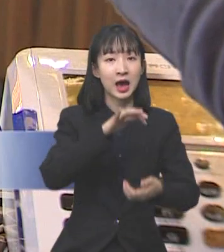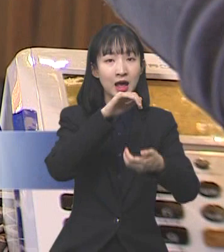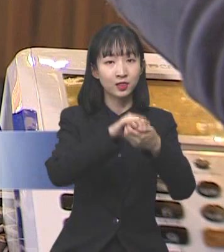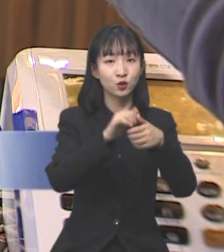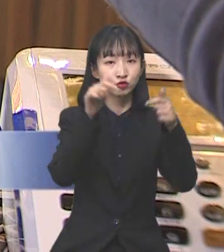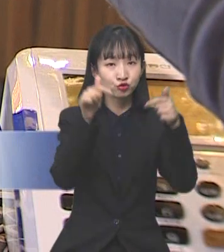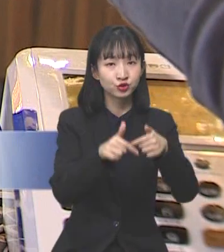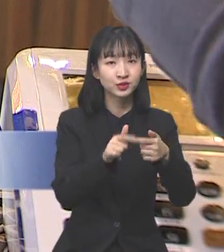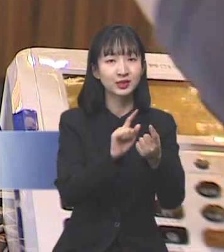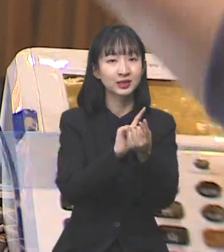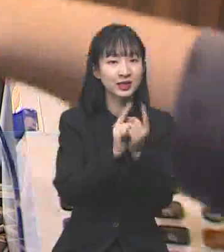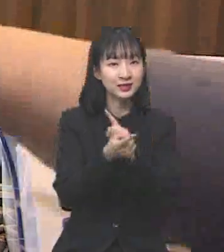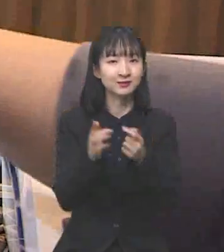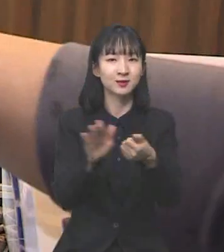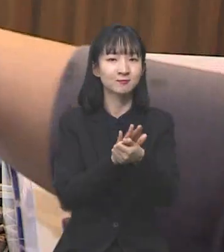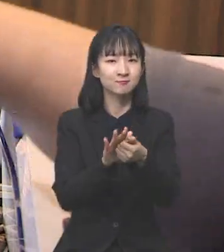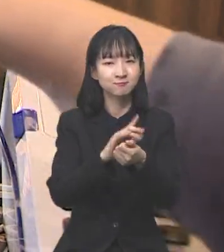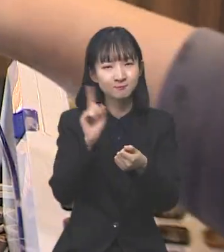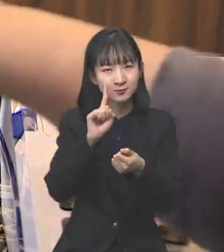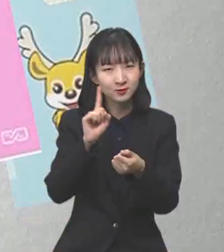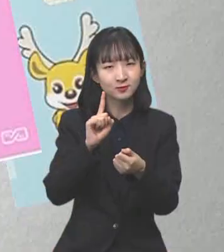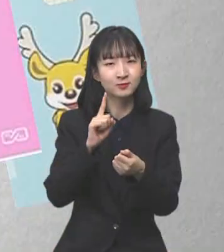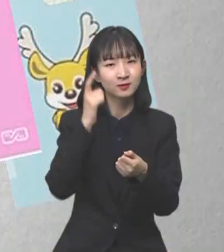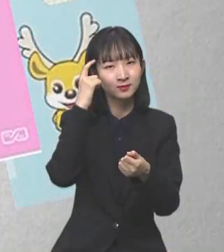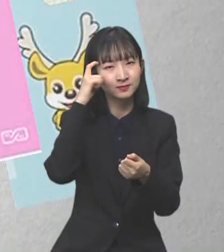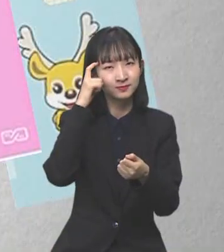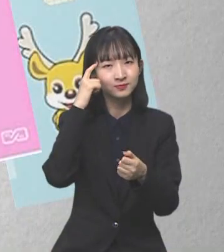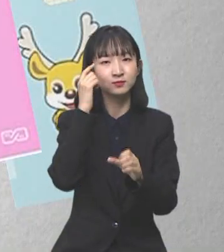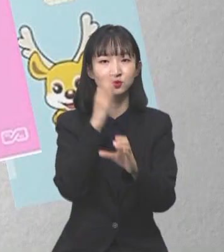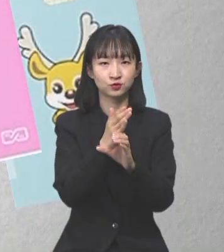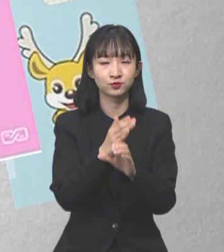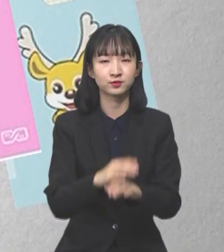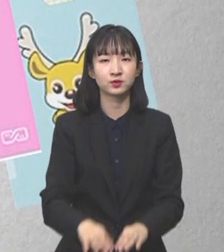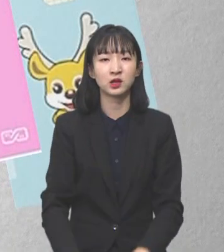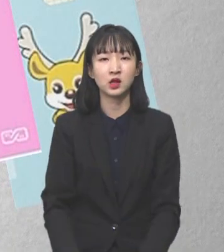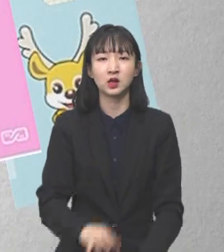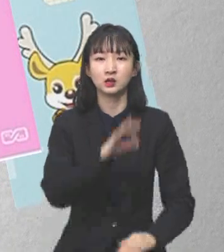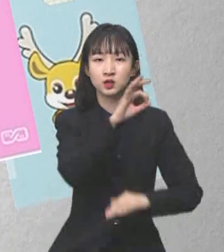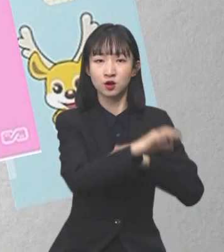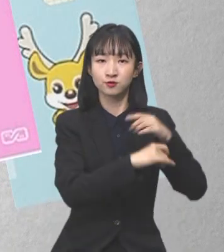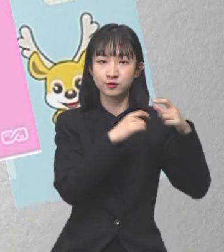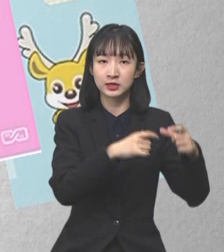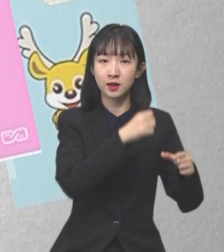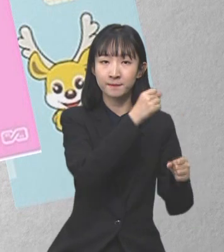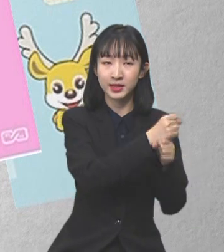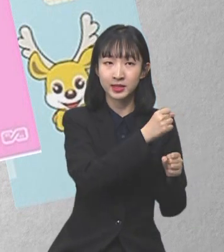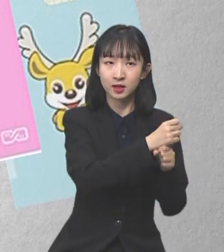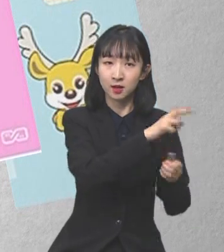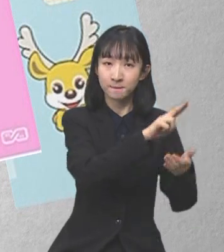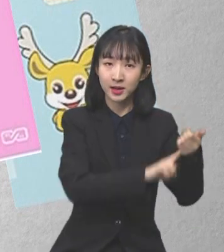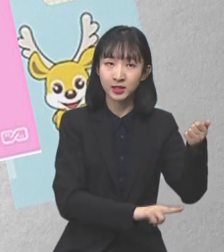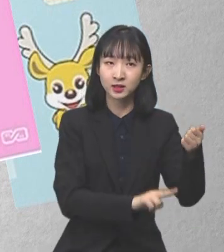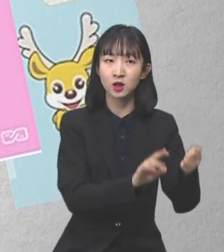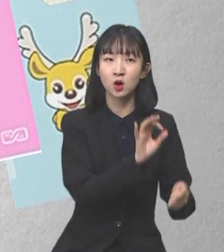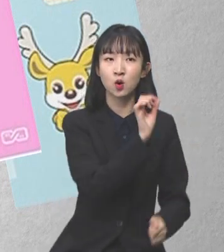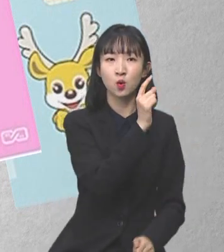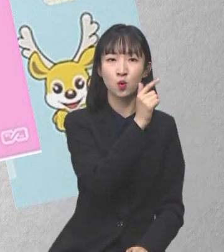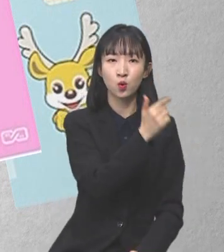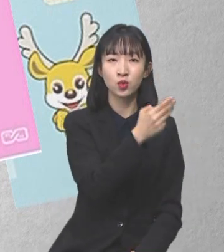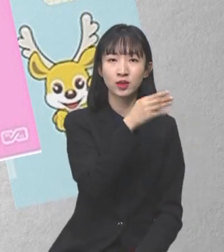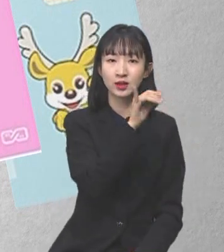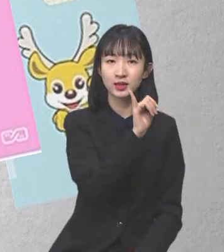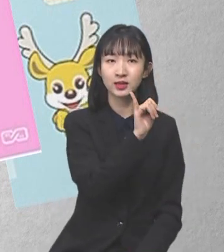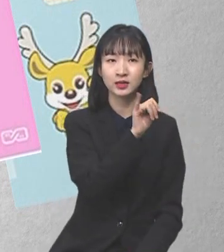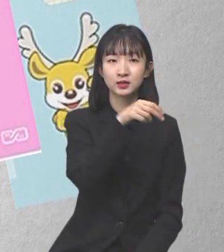추가혜택을 준비 중이라고 밝혔습니다 먼저 소구 에서 생산되는 공산품을 판매하는 온라인 상품과 논리